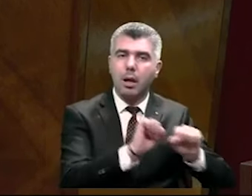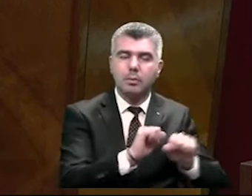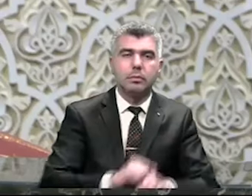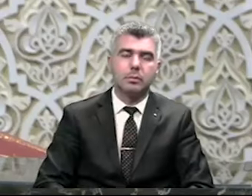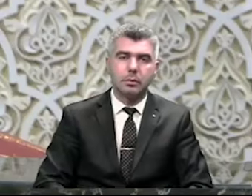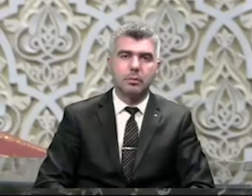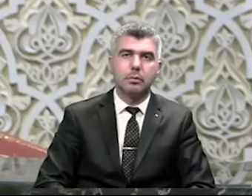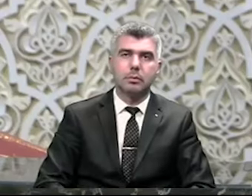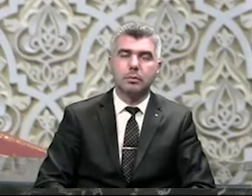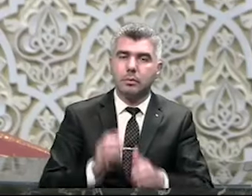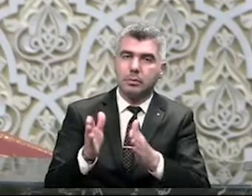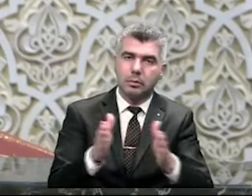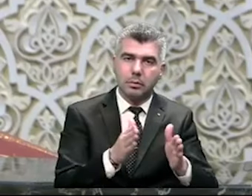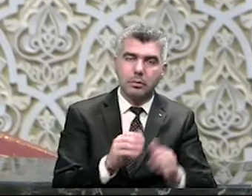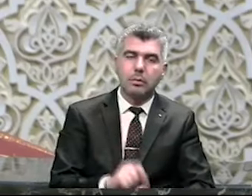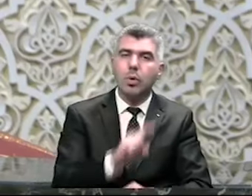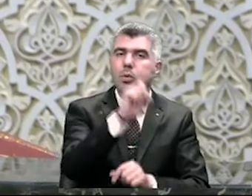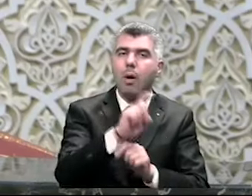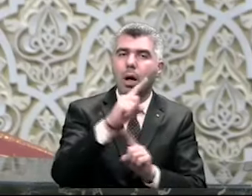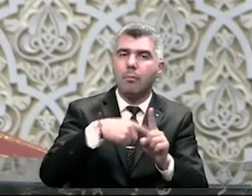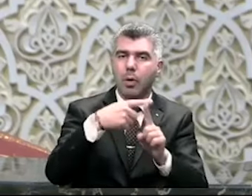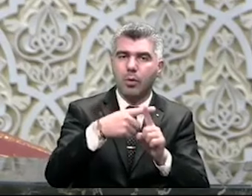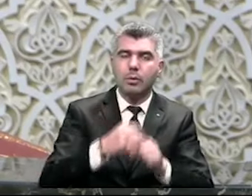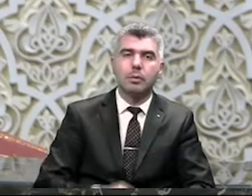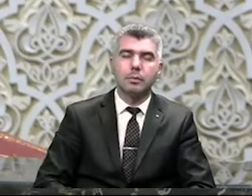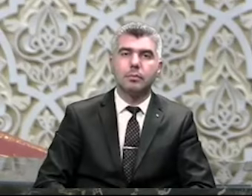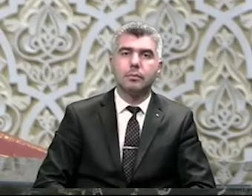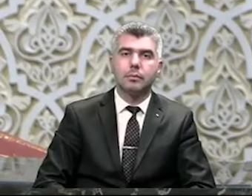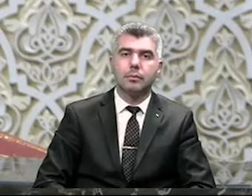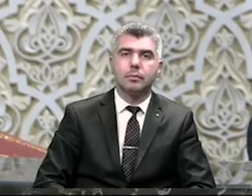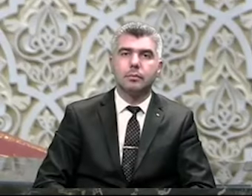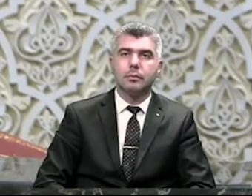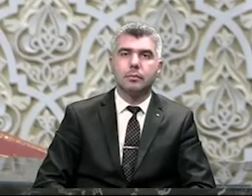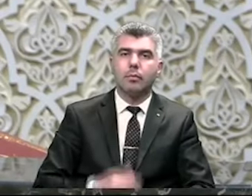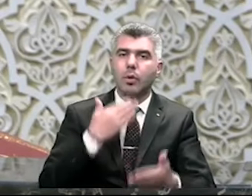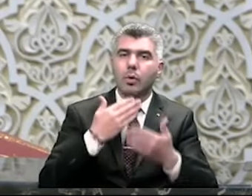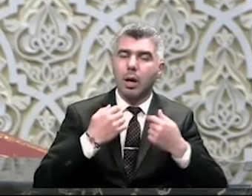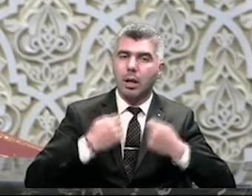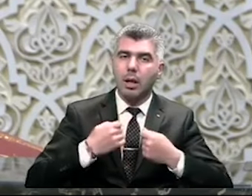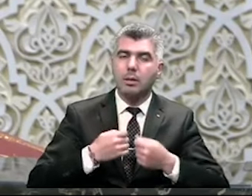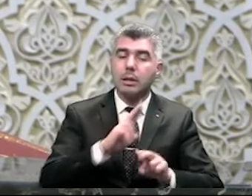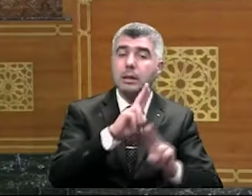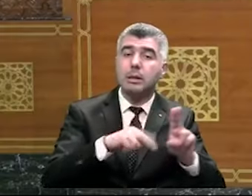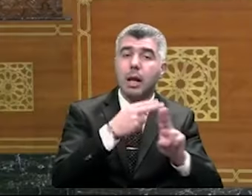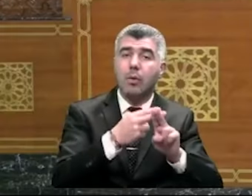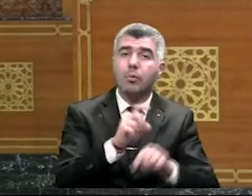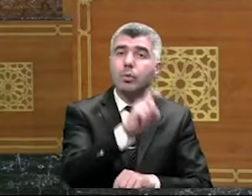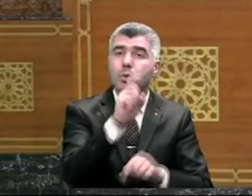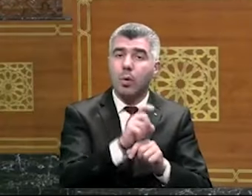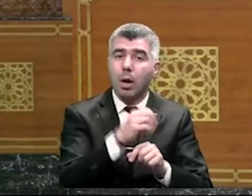القروي السيد الوزير المحترم تعقيب الفريق المحترم سيد الرئيس تفضلوا شكرا سيد الوزير جاوبتيني على السؤال اللي بغيت